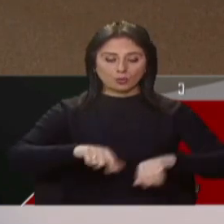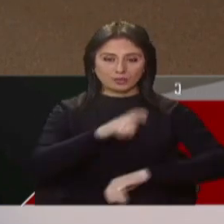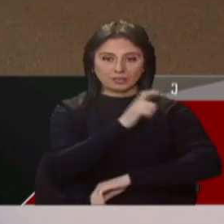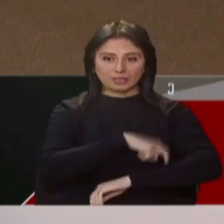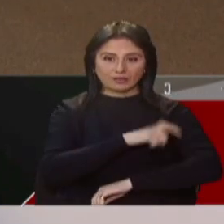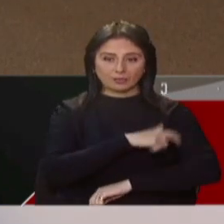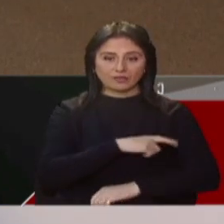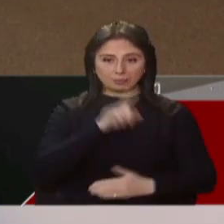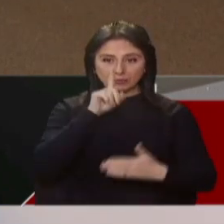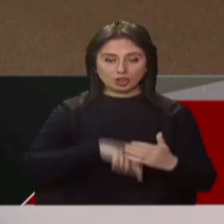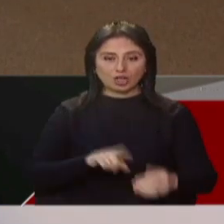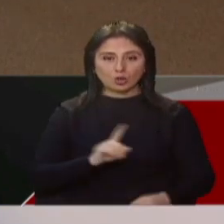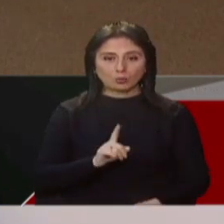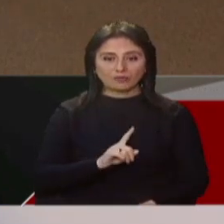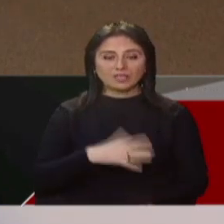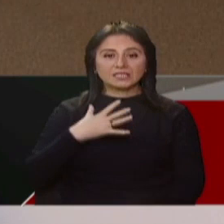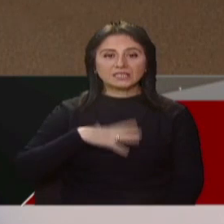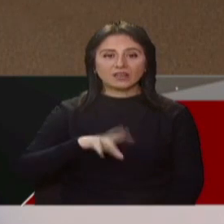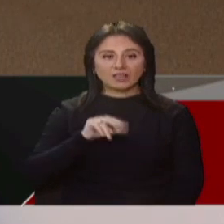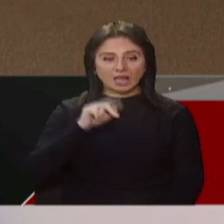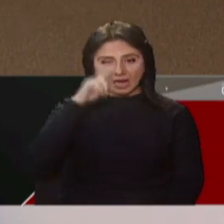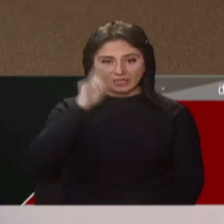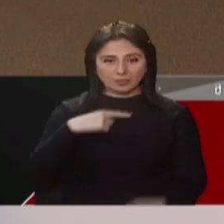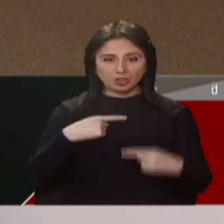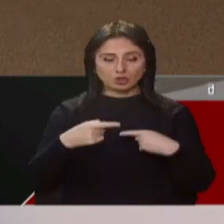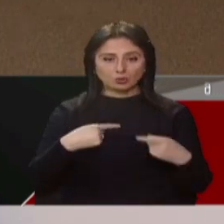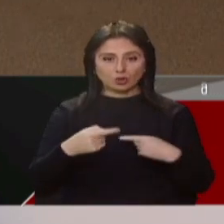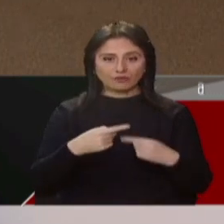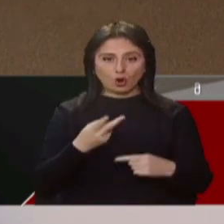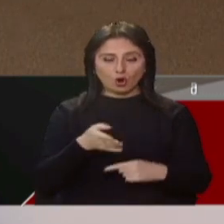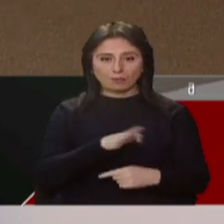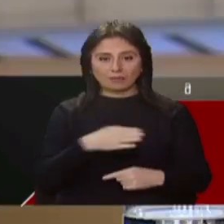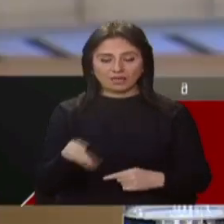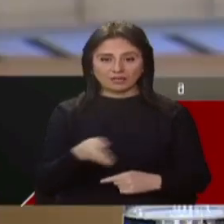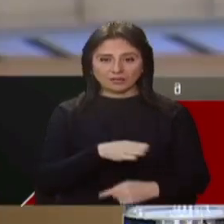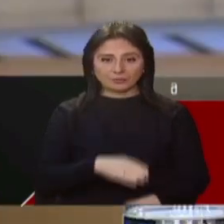sevrebo, Gerarom, Sakartvelos Azerbaycan şoris, orm xrivi,